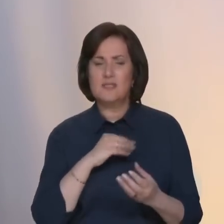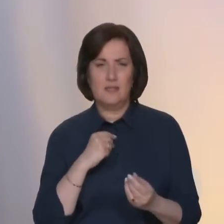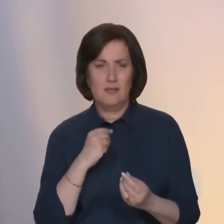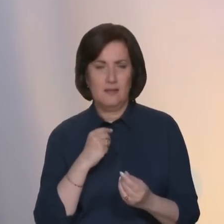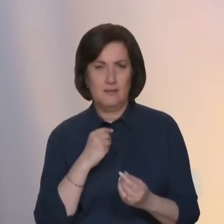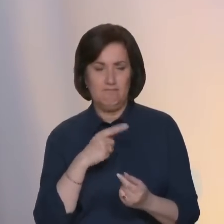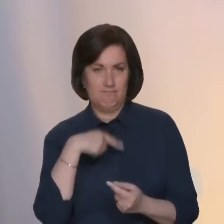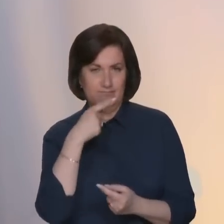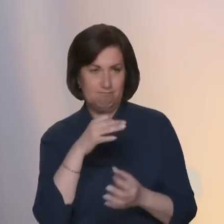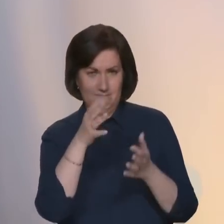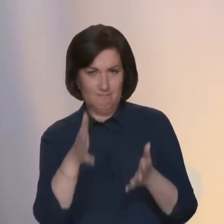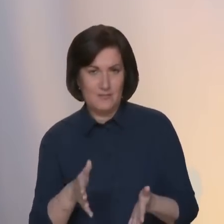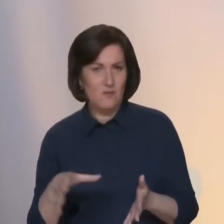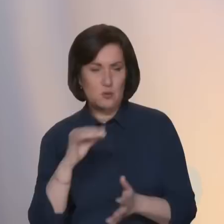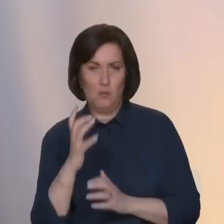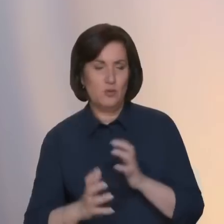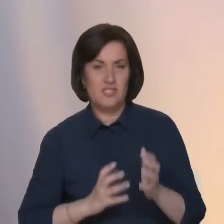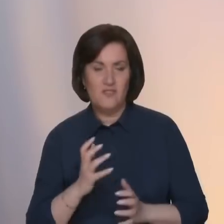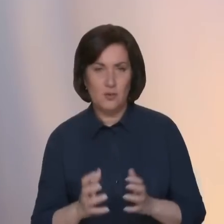світу. І, звісно,